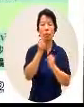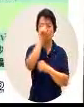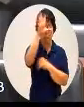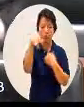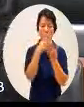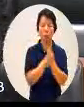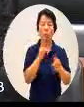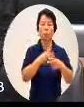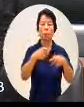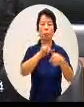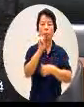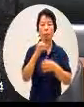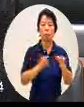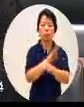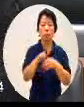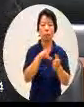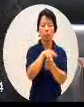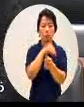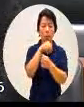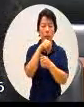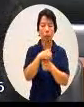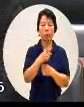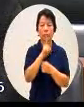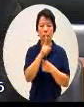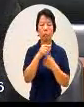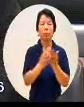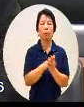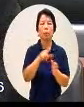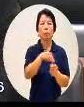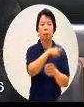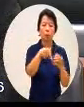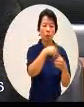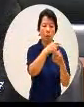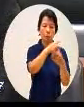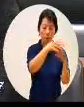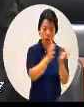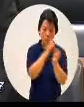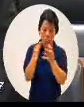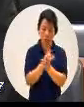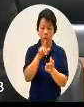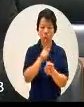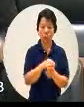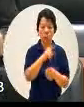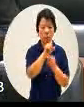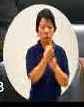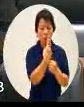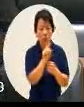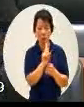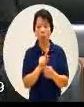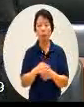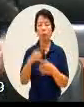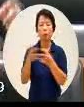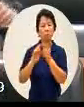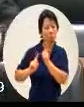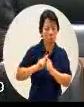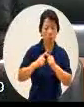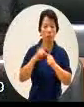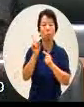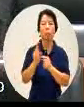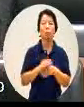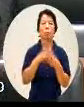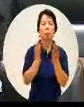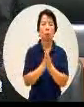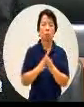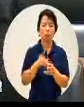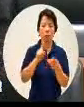信仰的經濟學理論就知道這一派的主張到底是什麼他們的爭議到底是什麼主要